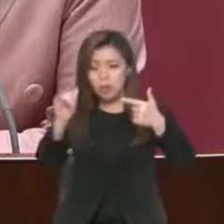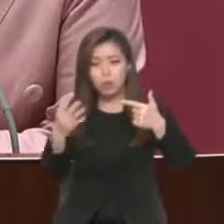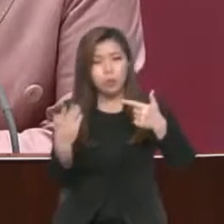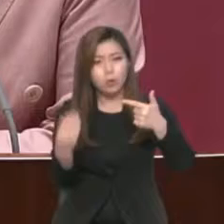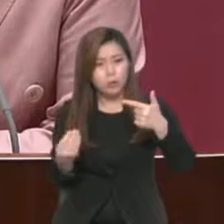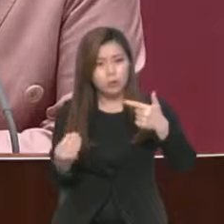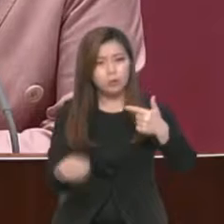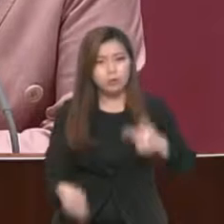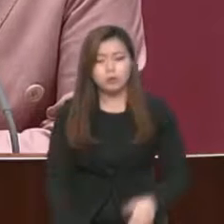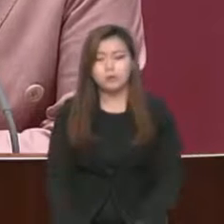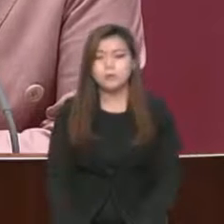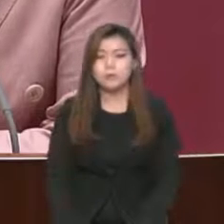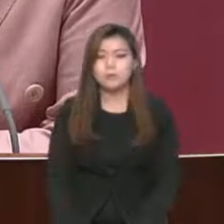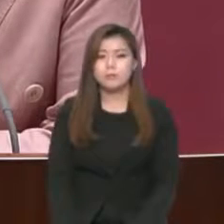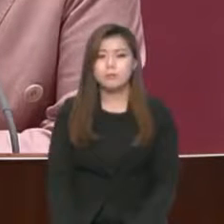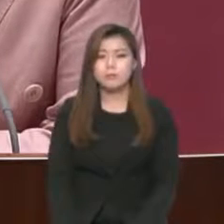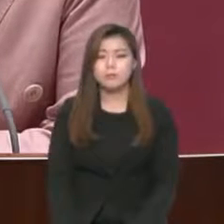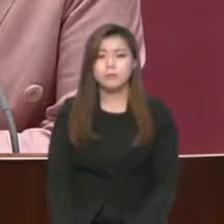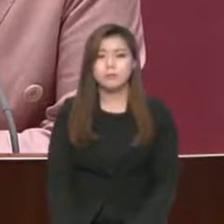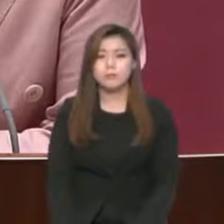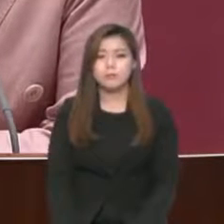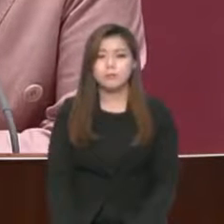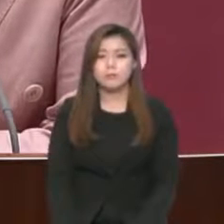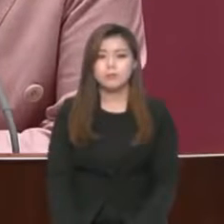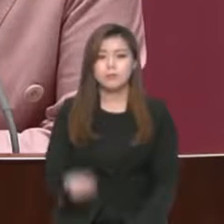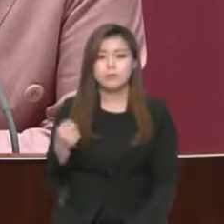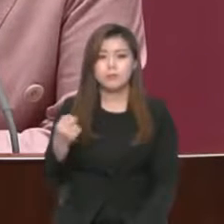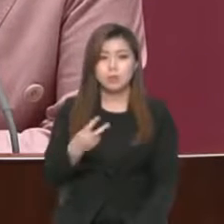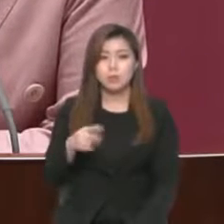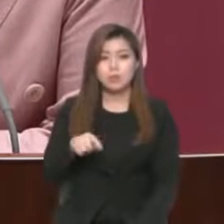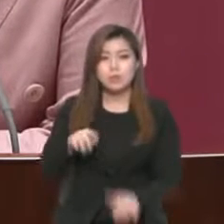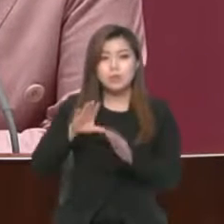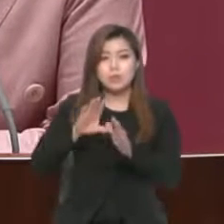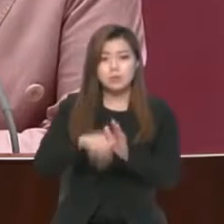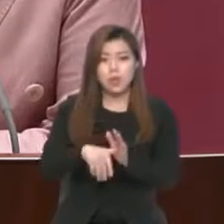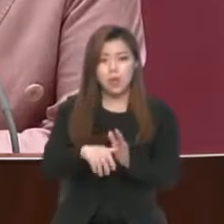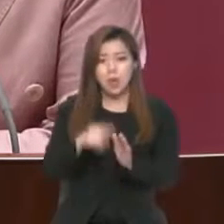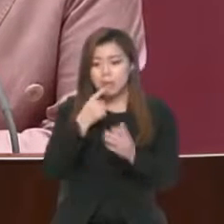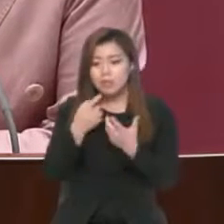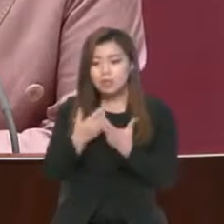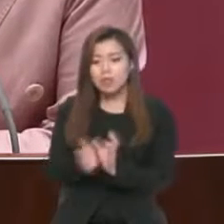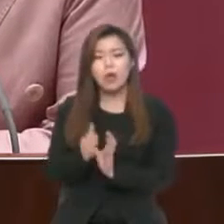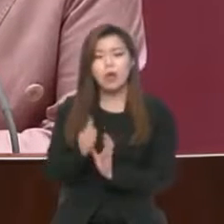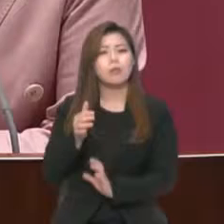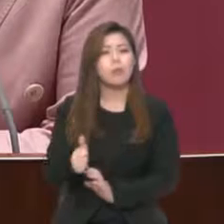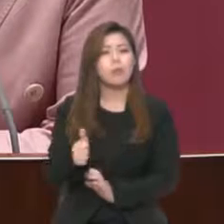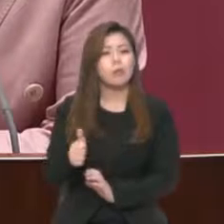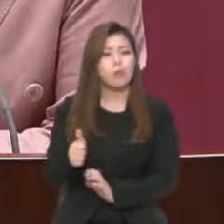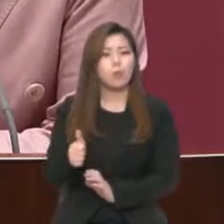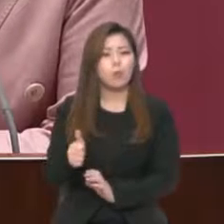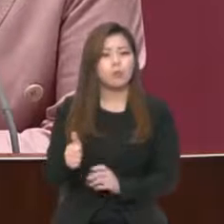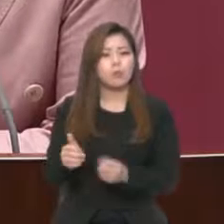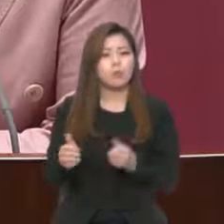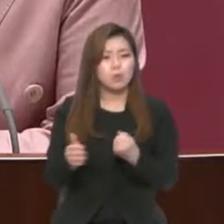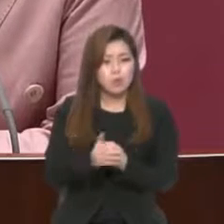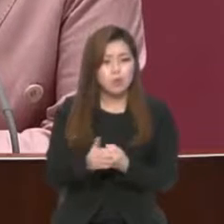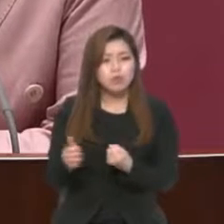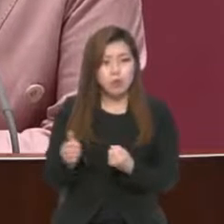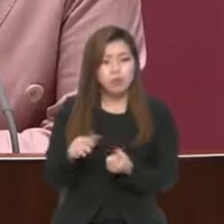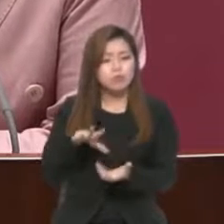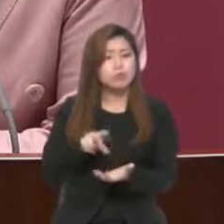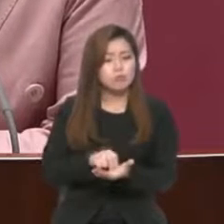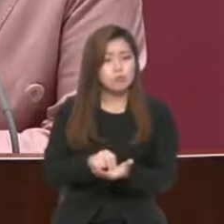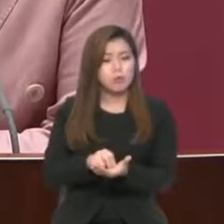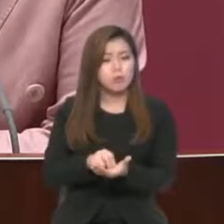그 당시에 그 장관님이 집권 여당의 당대표였기 때문에 이러한 유례를 찾아볼 수 없는